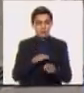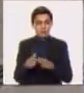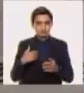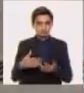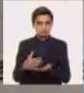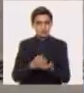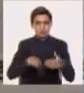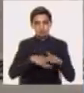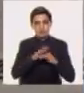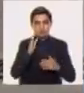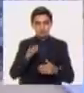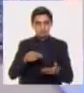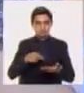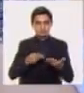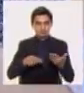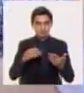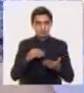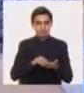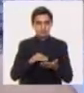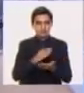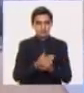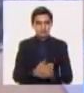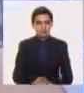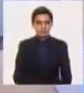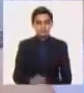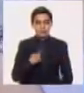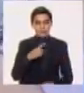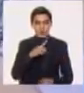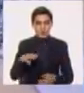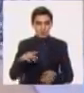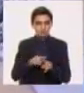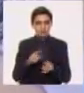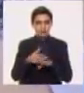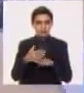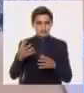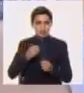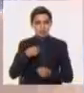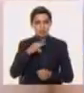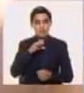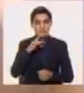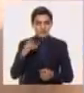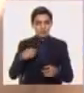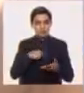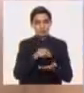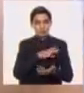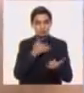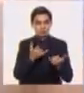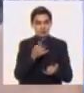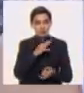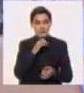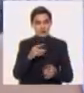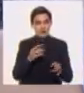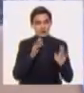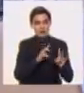алып кетеміз деп қол жинап жүр. На миллионы брали кредиты люди, чтобы взять эти товары. А эти товары просто так сейчас стоят и пылью